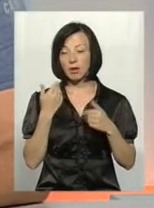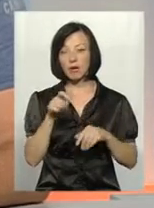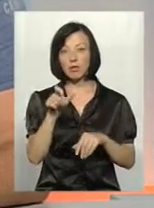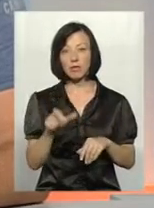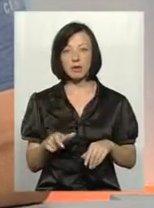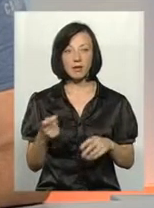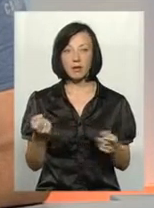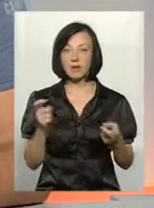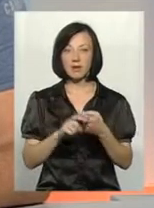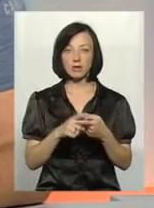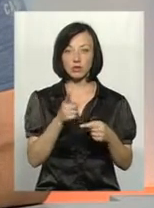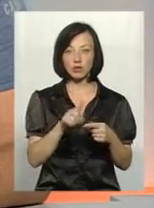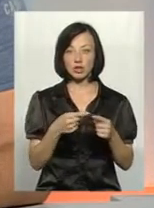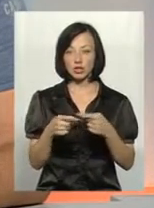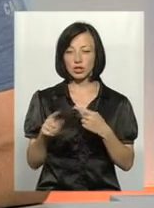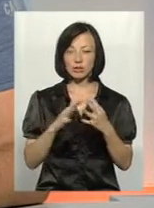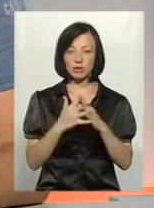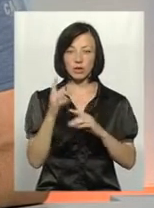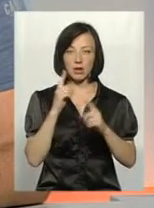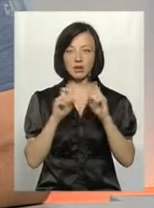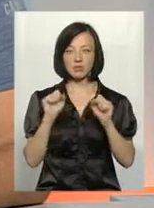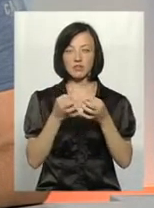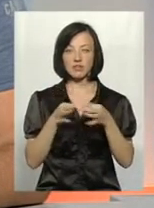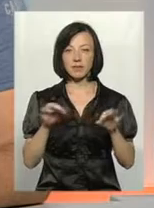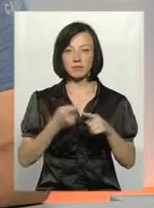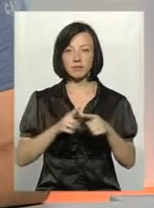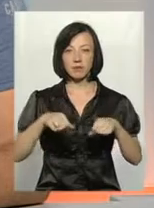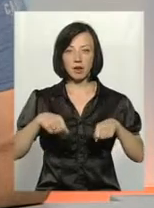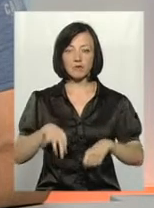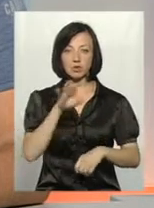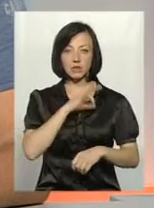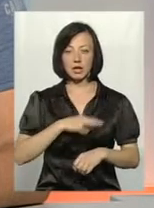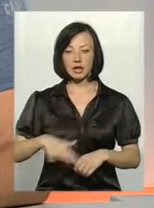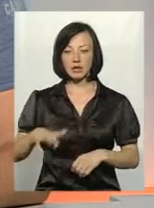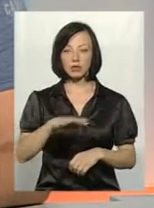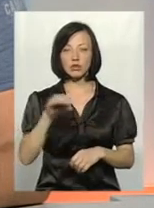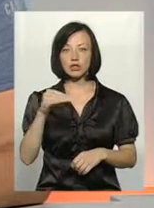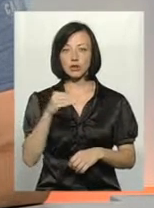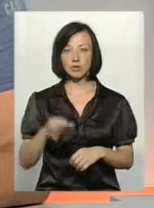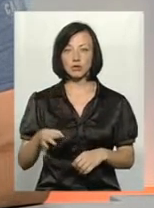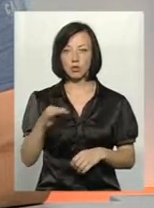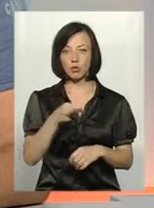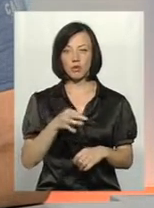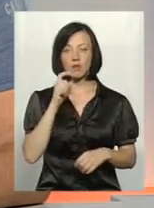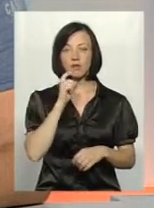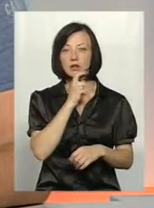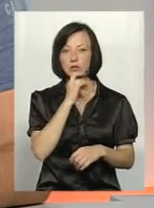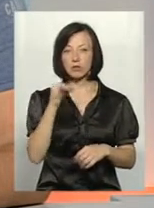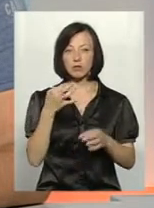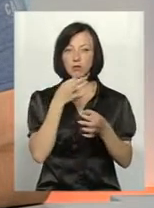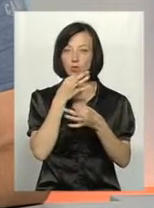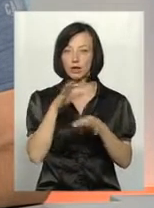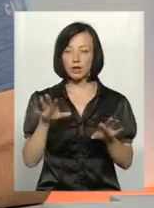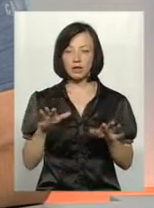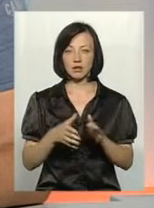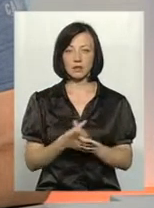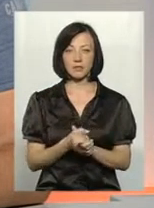не прив'язаний до тої чи іншої сільської ради. Ми можемо вільно це право скористатися на території Житомирської області, Вінницької і будь-де інде, тому